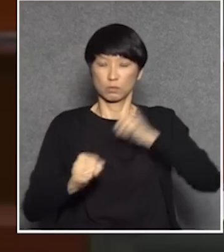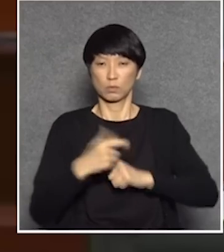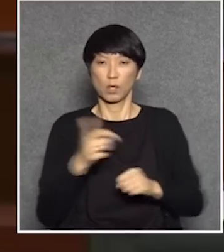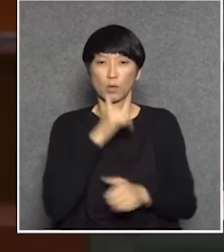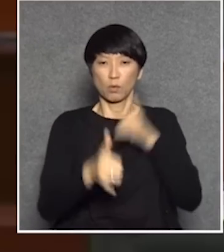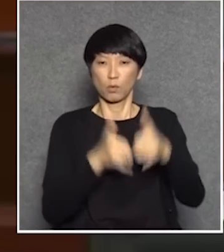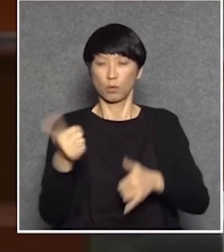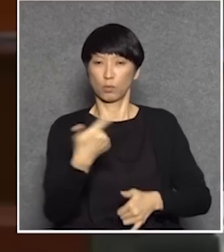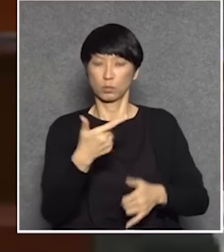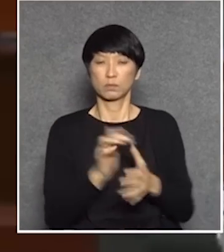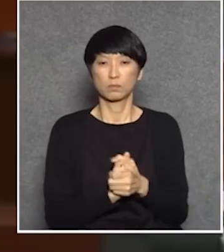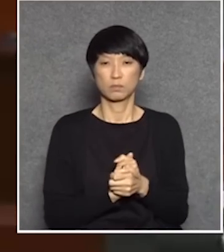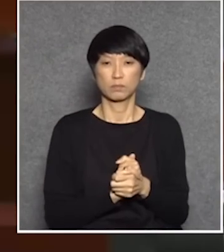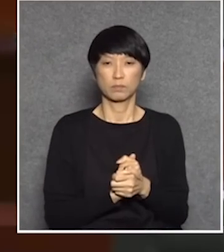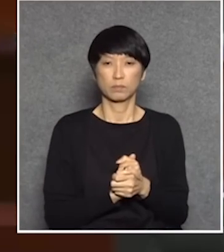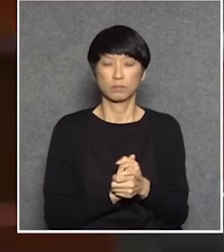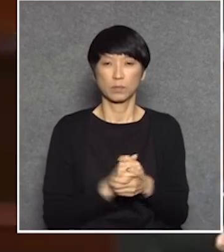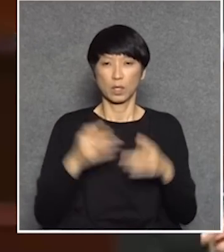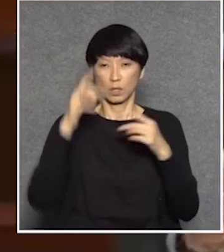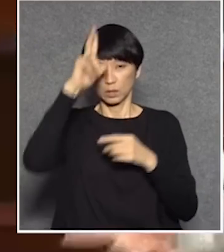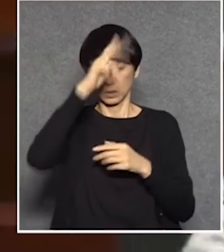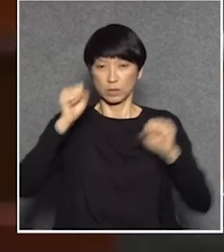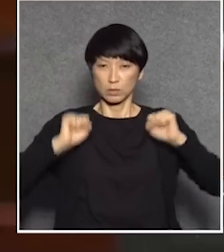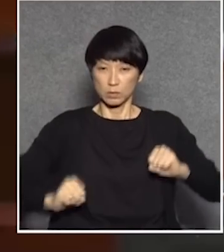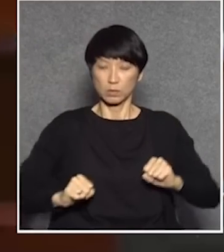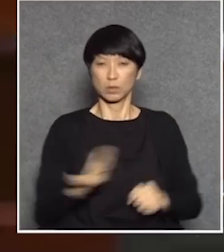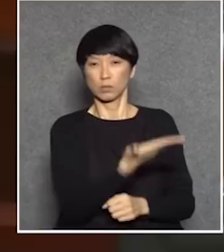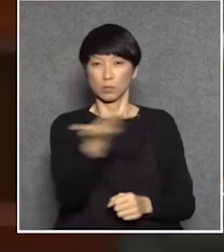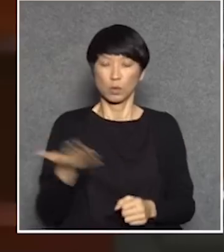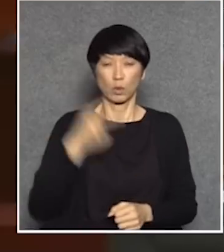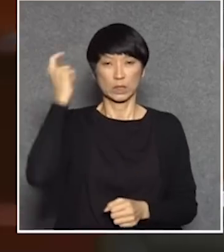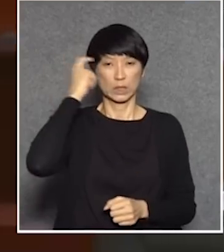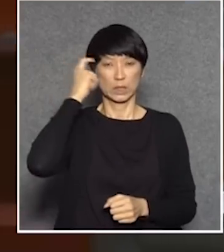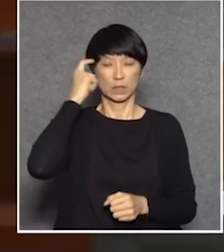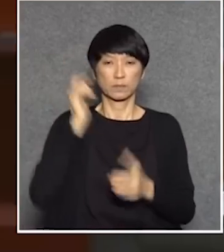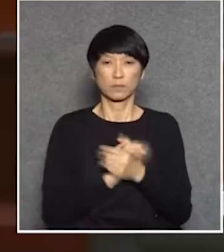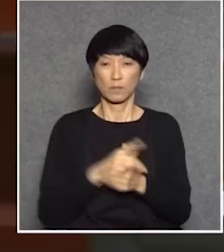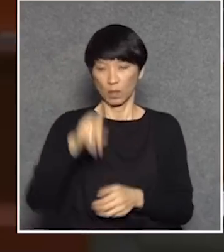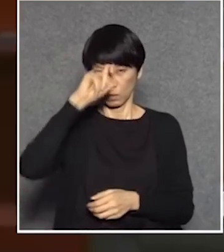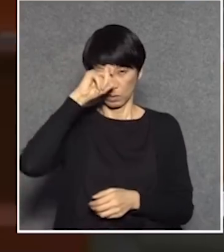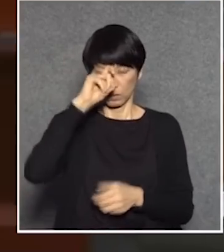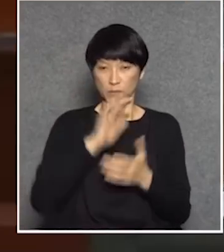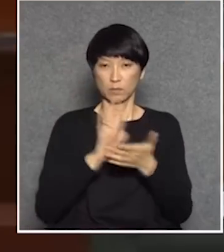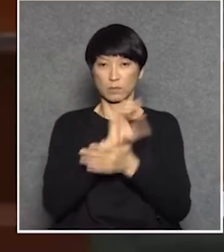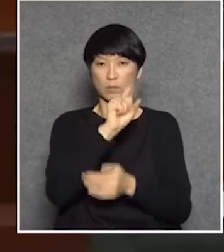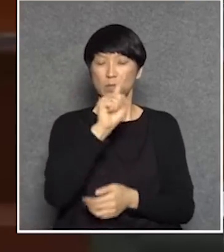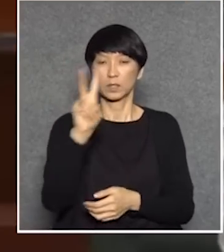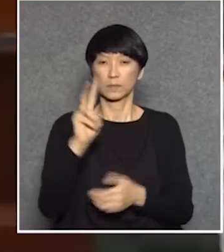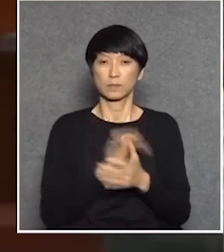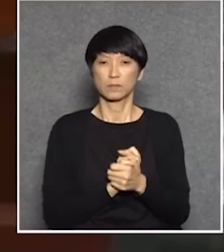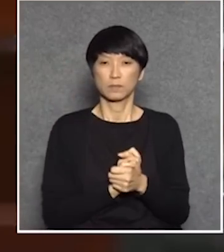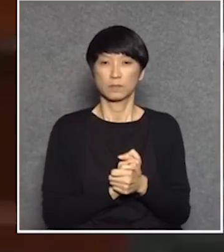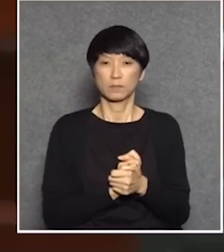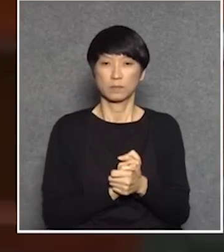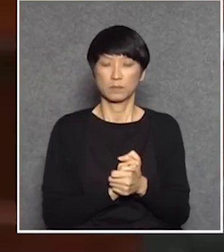嘛？政治立場梗係眾所周知啦，係咪？我記得即係喺呢個2012年。 即係我哋